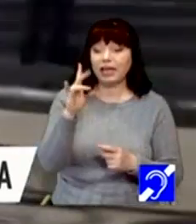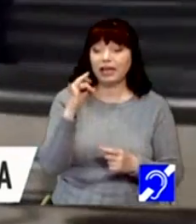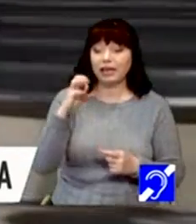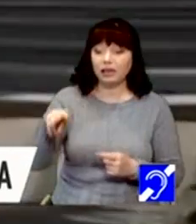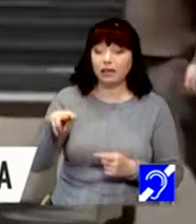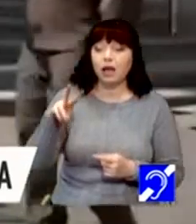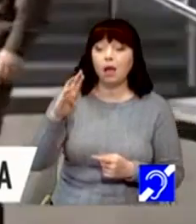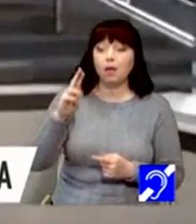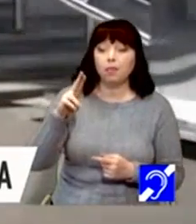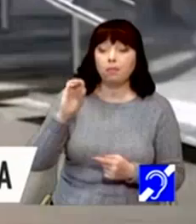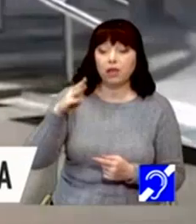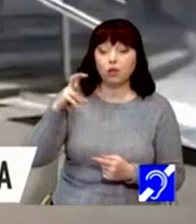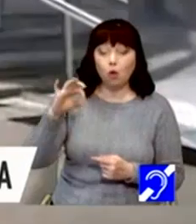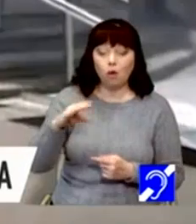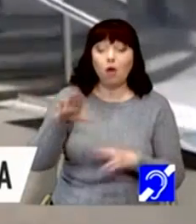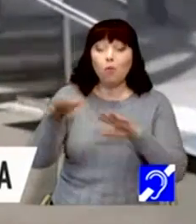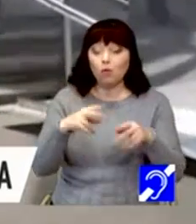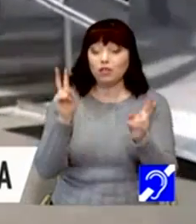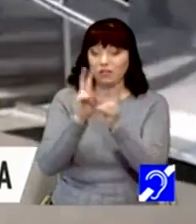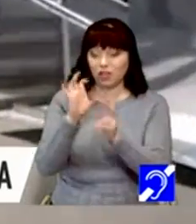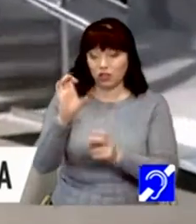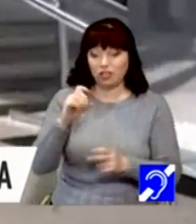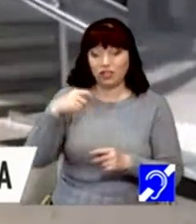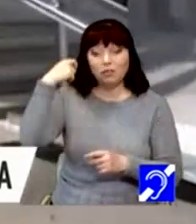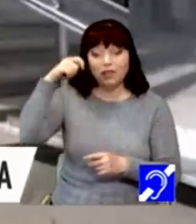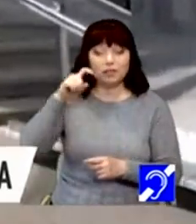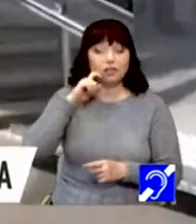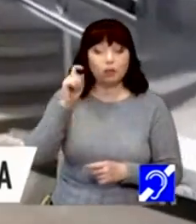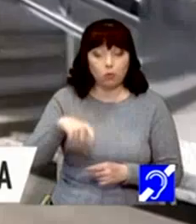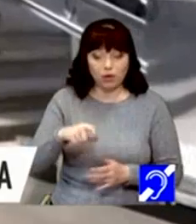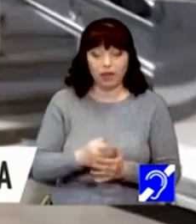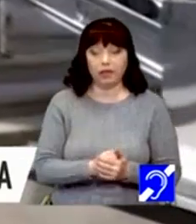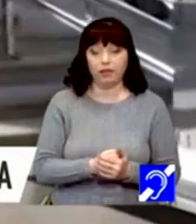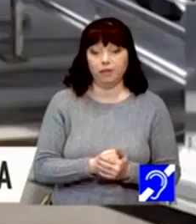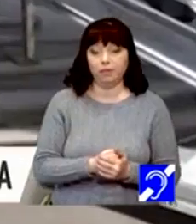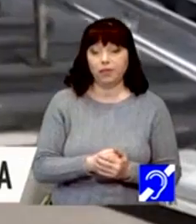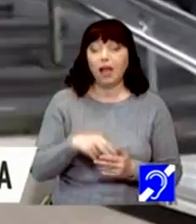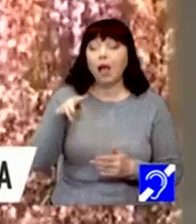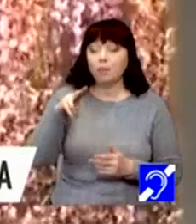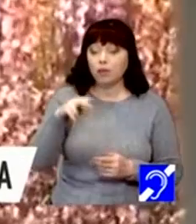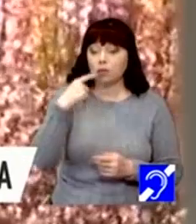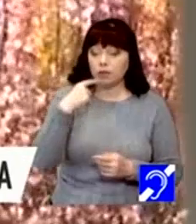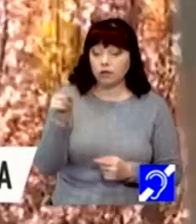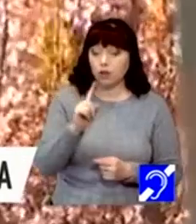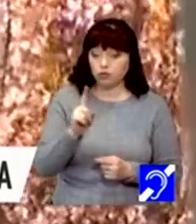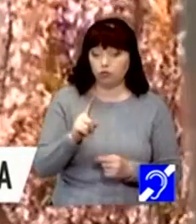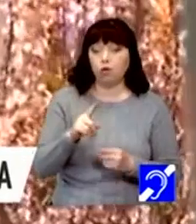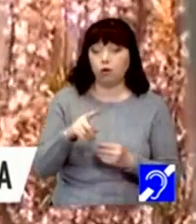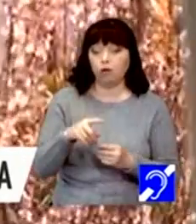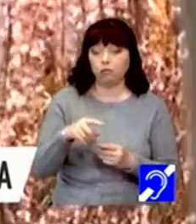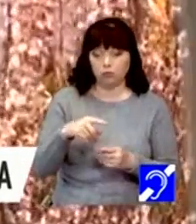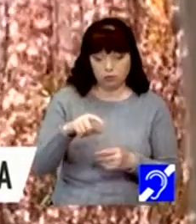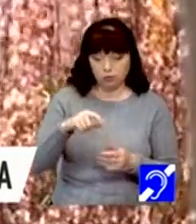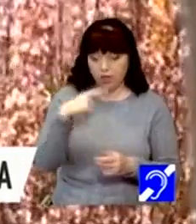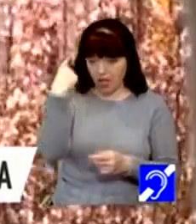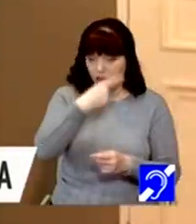după o întâlnire pe care a avut o la Kiev cu președintele Ucrainei volodimir zelezny landscape petkov a declarat că va prezenta personal